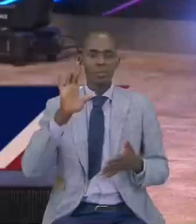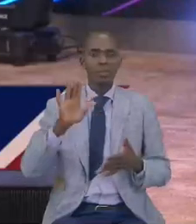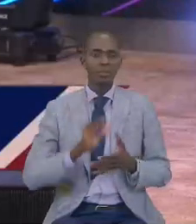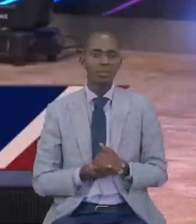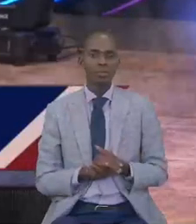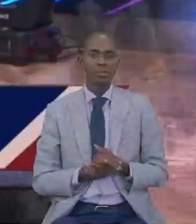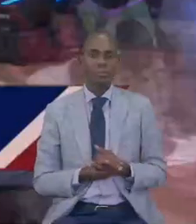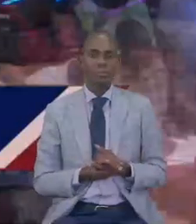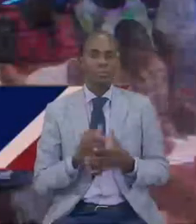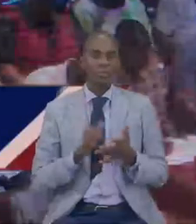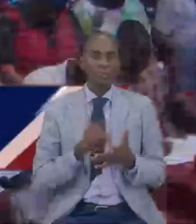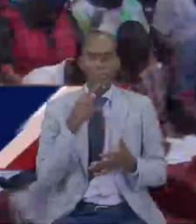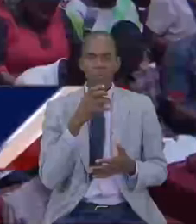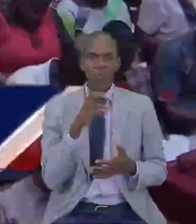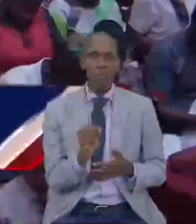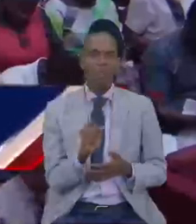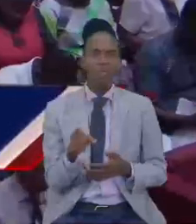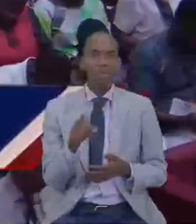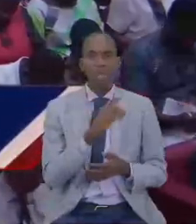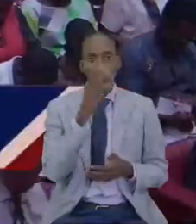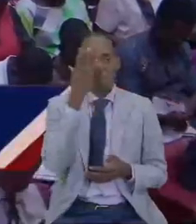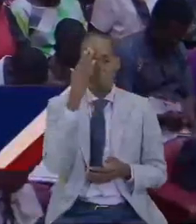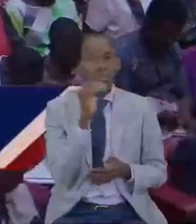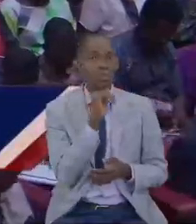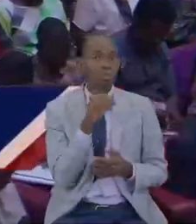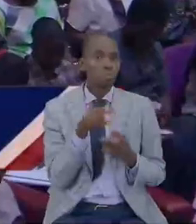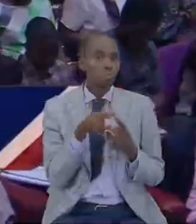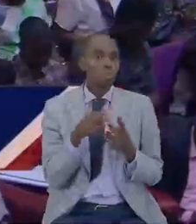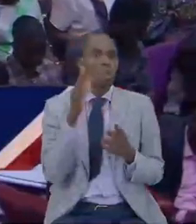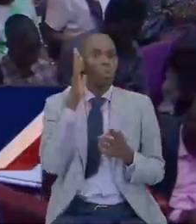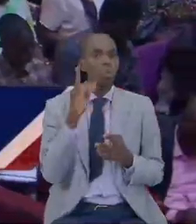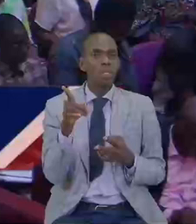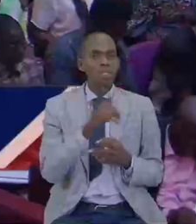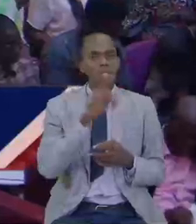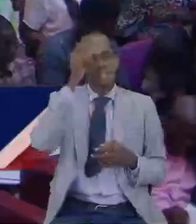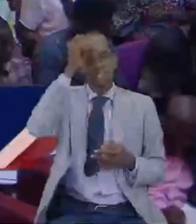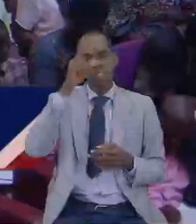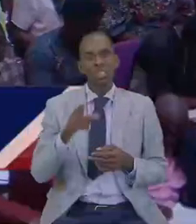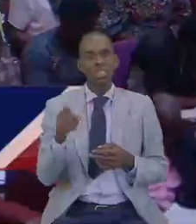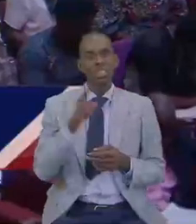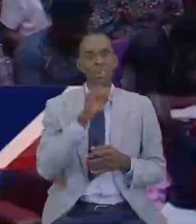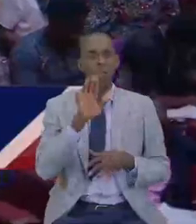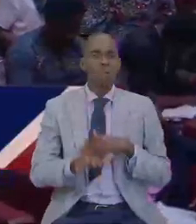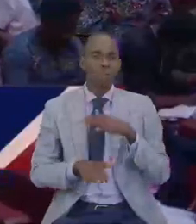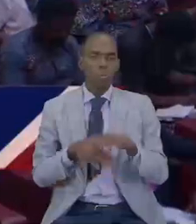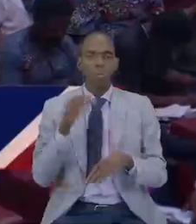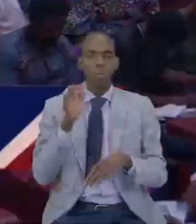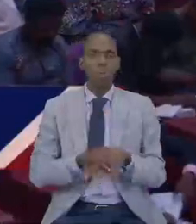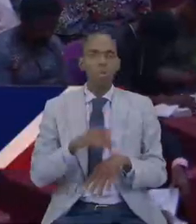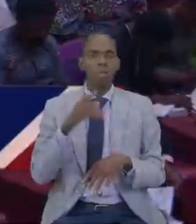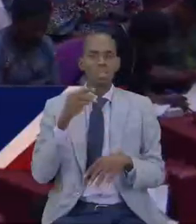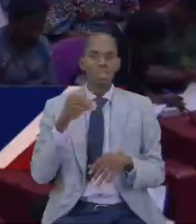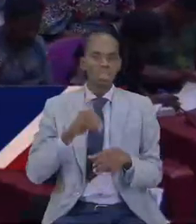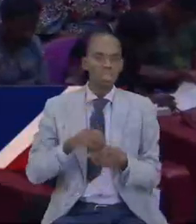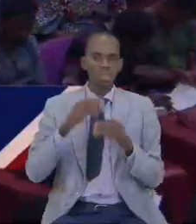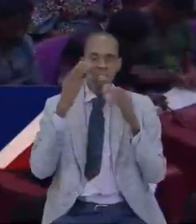verset 5. Ils n'ont ni savoir ni intelligence. Ils marchent dans les ténèbres.